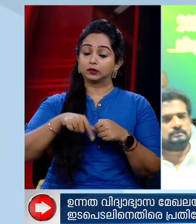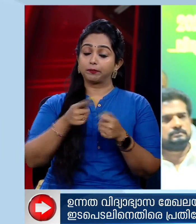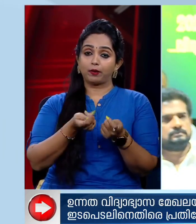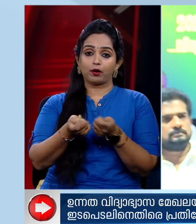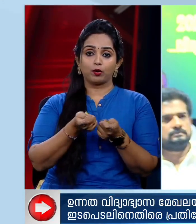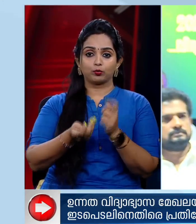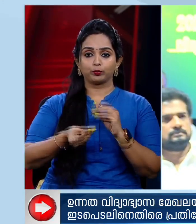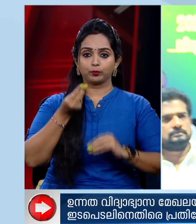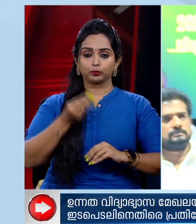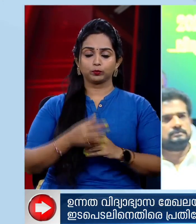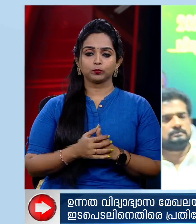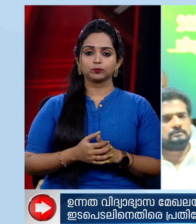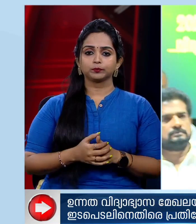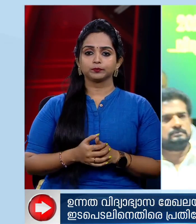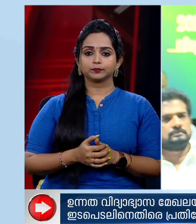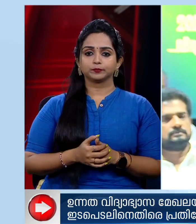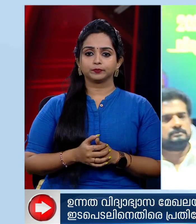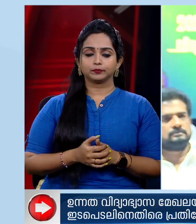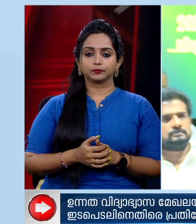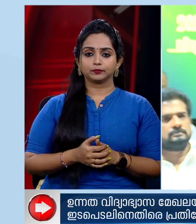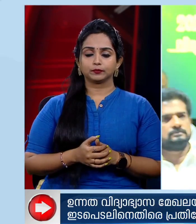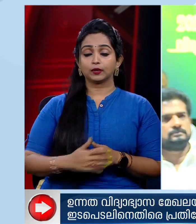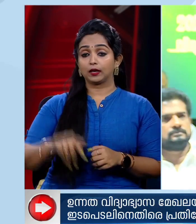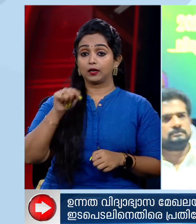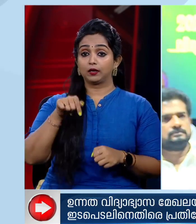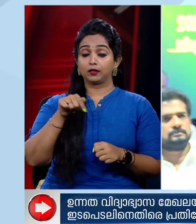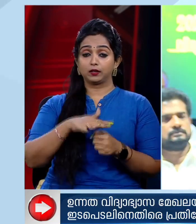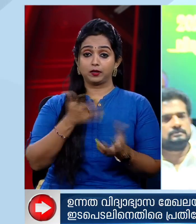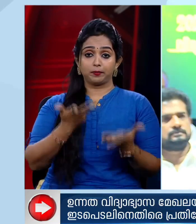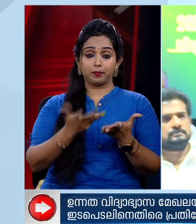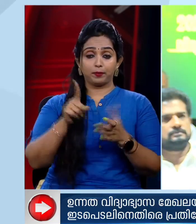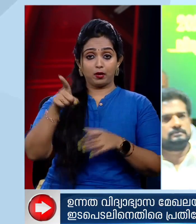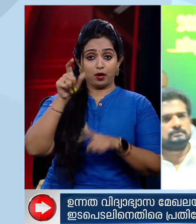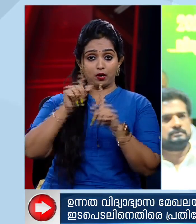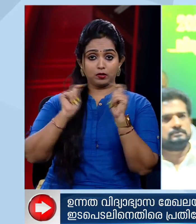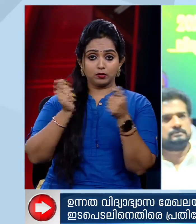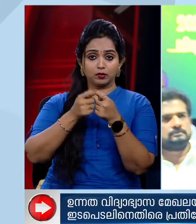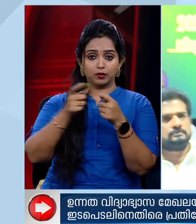പിടിമുറുക്കുകയാണ്. ഇത് അവർക്ക്